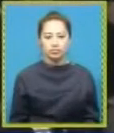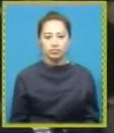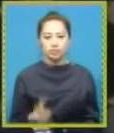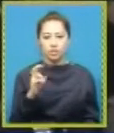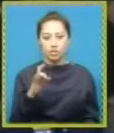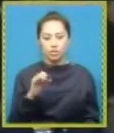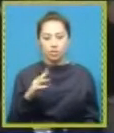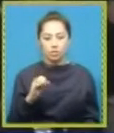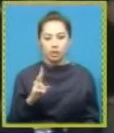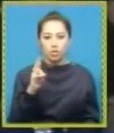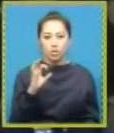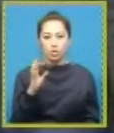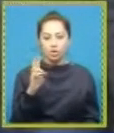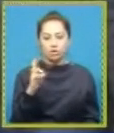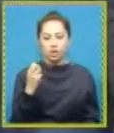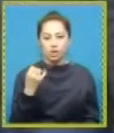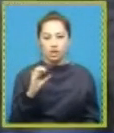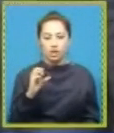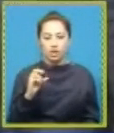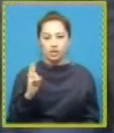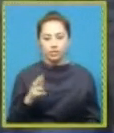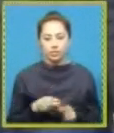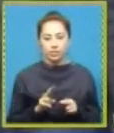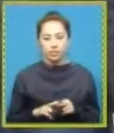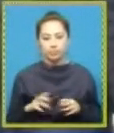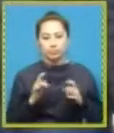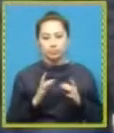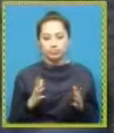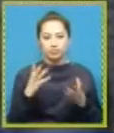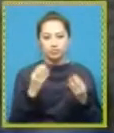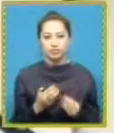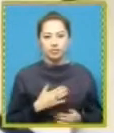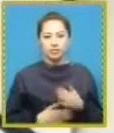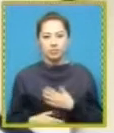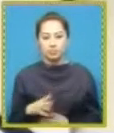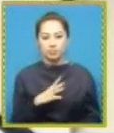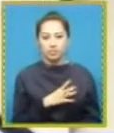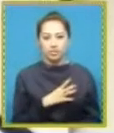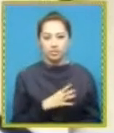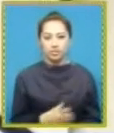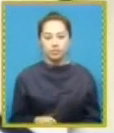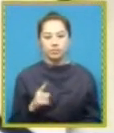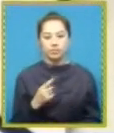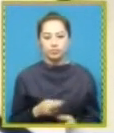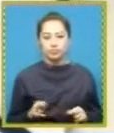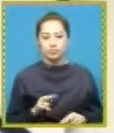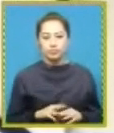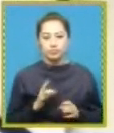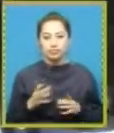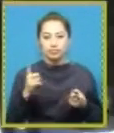Қаратөбе және Көксәйек ауылының тұрғындары жаңа жылды ерекше деммен қарсы алатын болды. Мереке